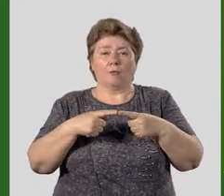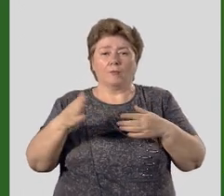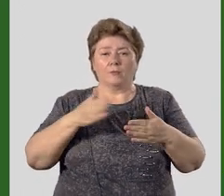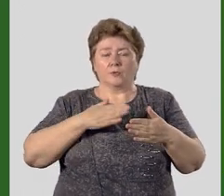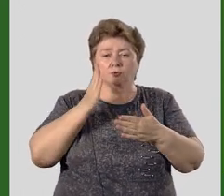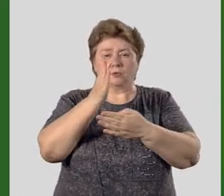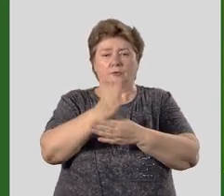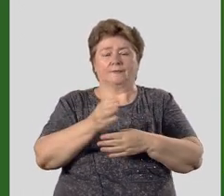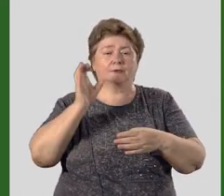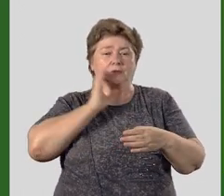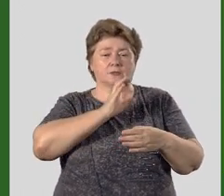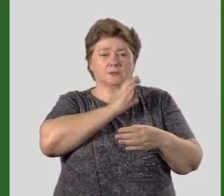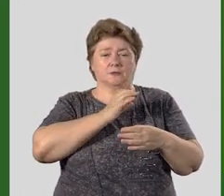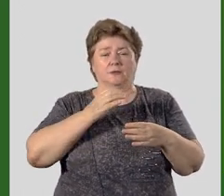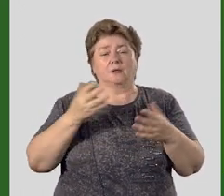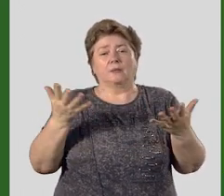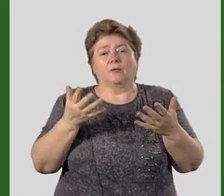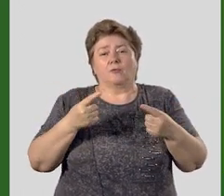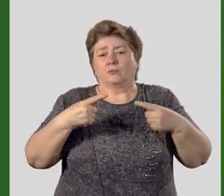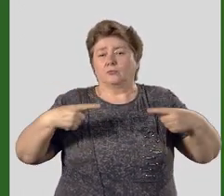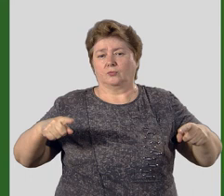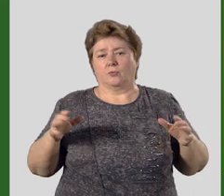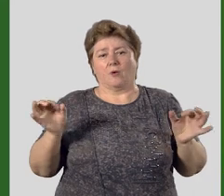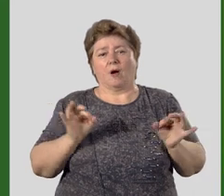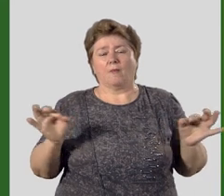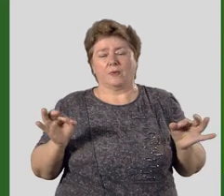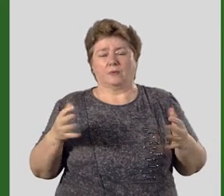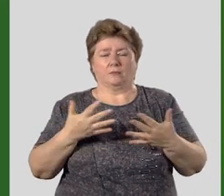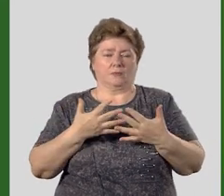между направлением на север и на какой-нибудь предмет.